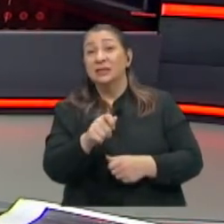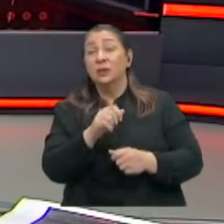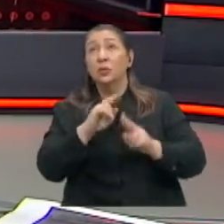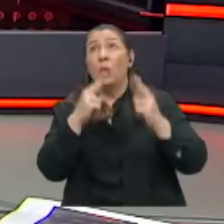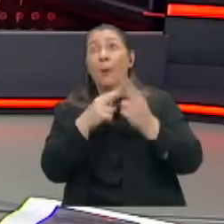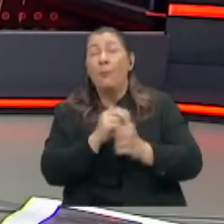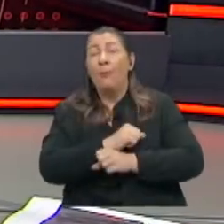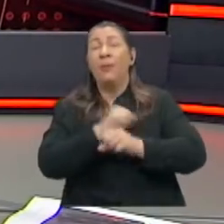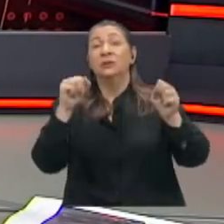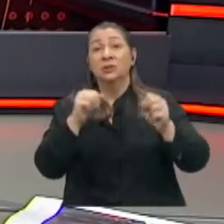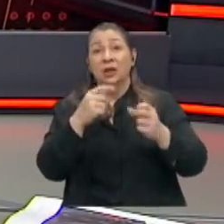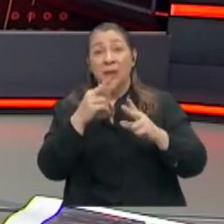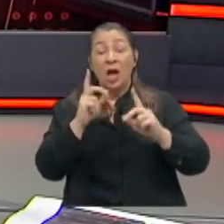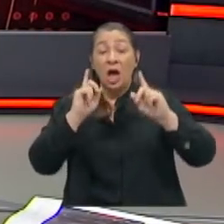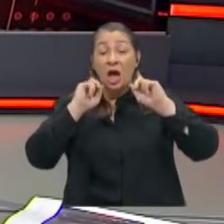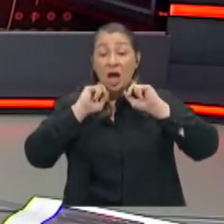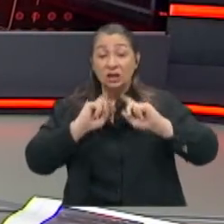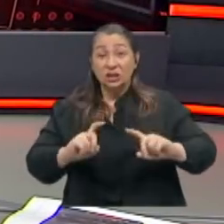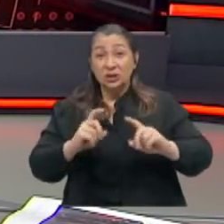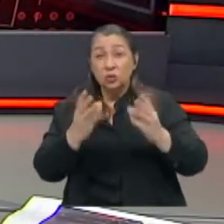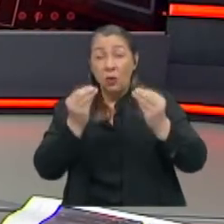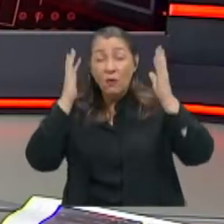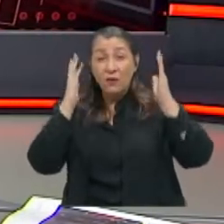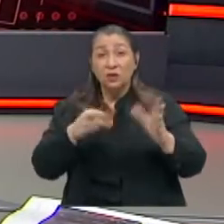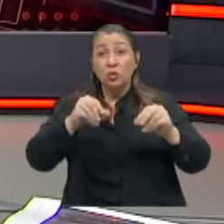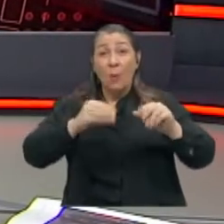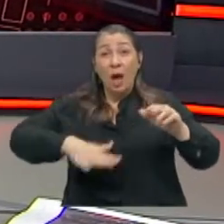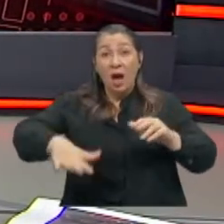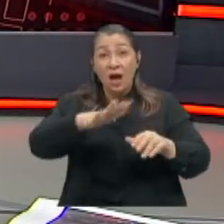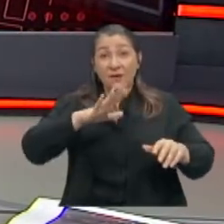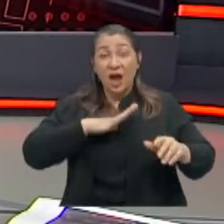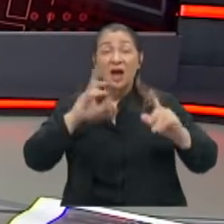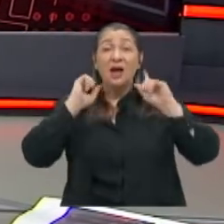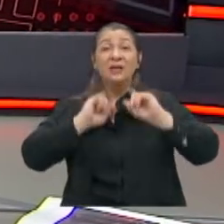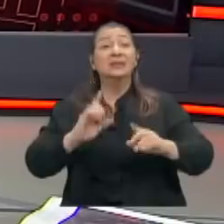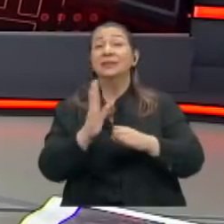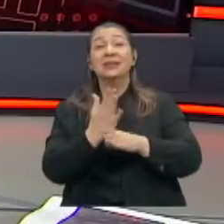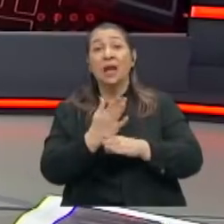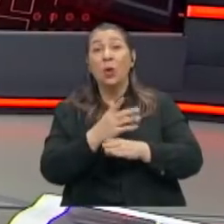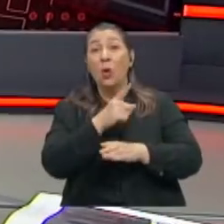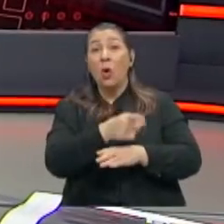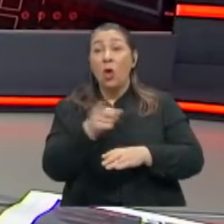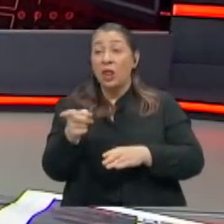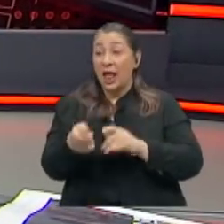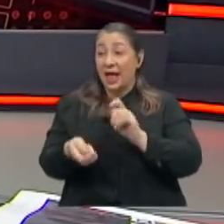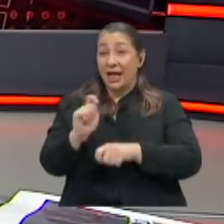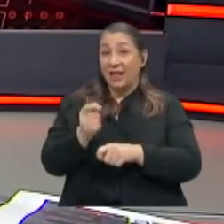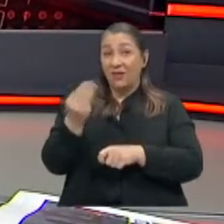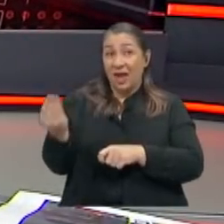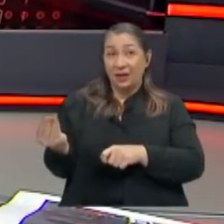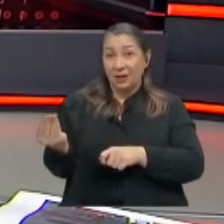gibi. Hacizli, dünya kadar arazi var. Hacizli olmalarının sebebi kira, onlara kredi